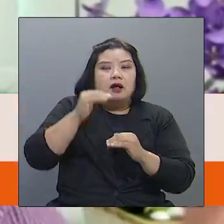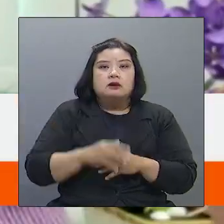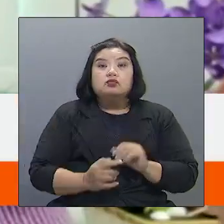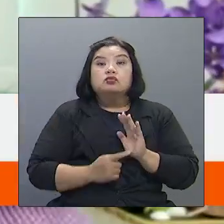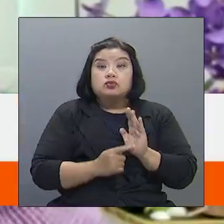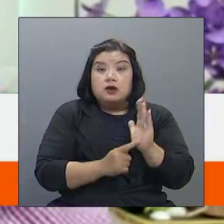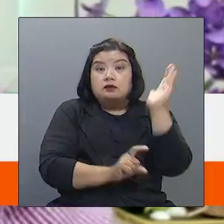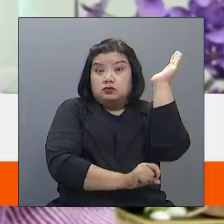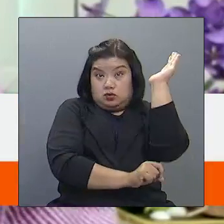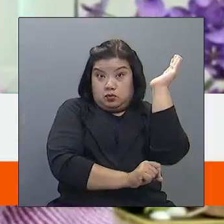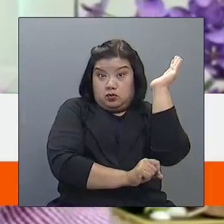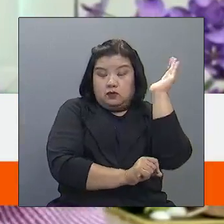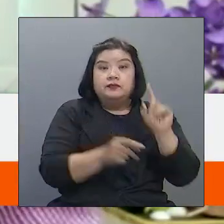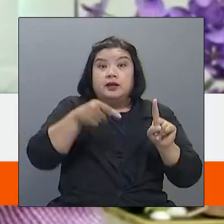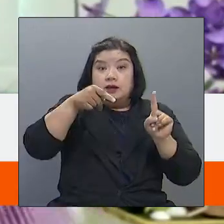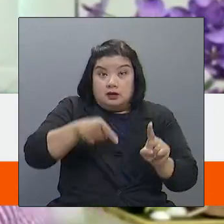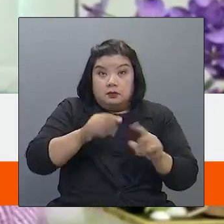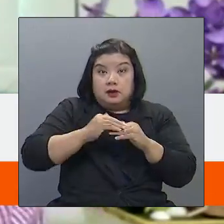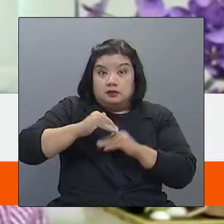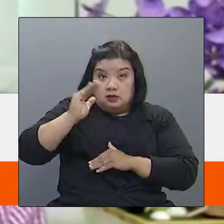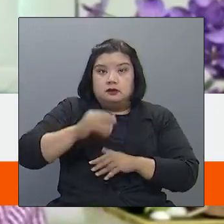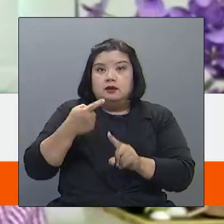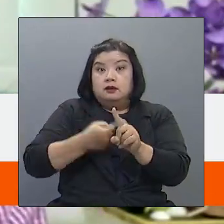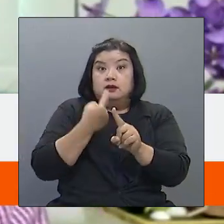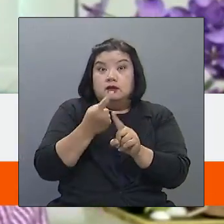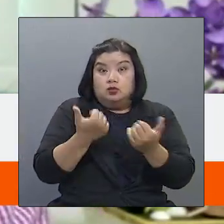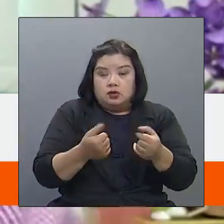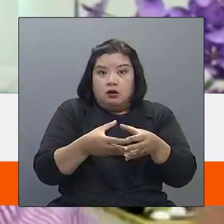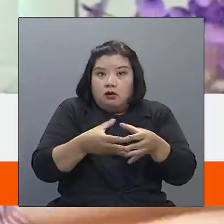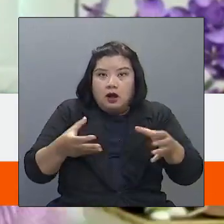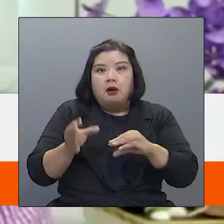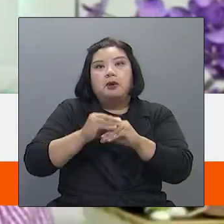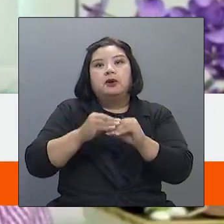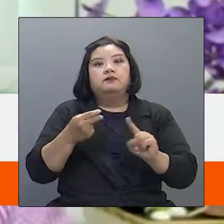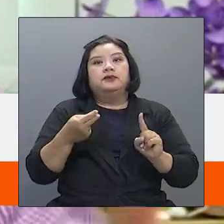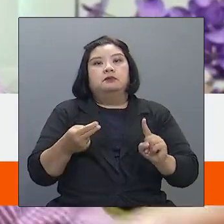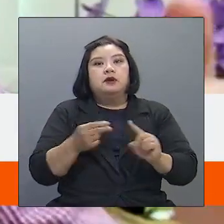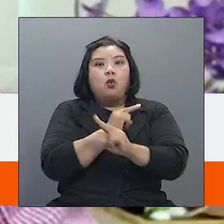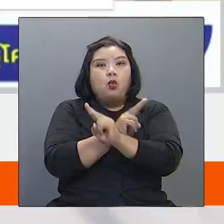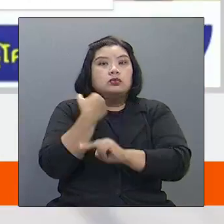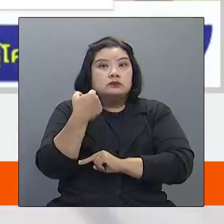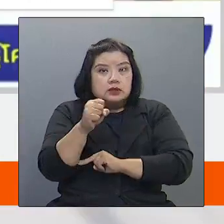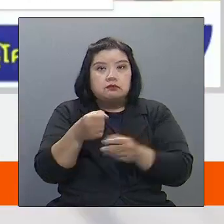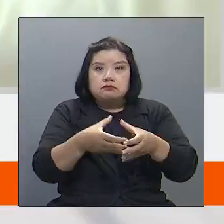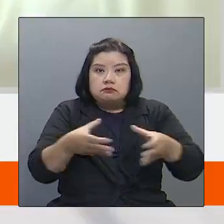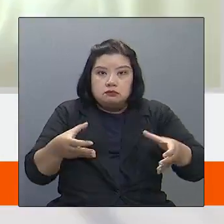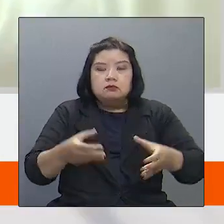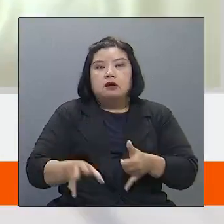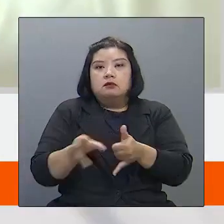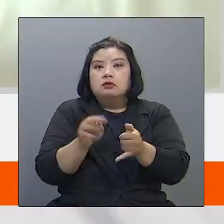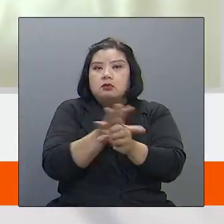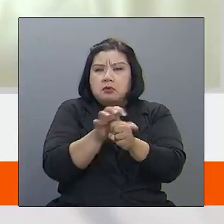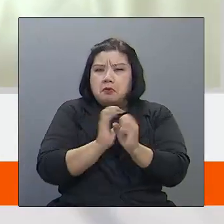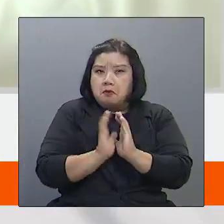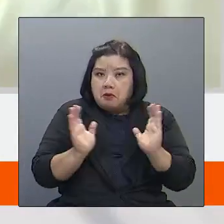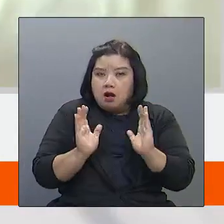นี้จาก 1,000 กว่าคนเมื่อเดือนที่แล้วตอนนี้ขึ้นมาประมาณเป็นหมื่นคนเนี่ยคือประมาณ10เท่านะครับคนที่ติดเชื้อส่วนใหญ่จะเป็นประ